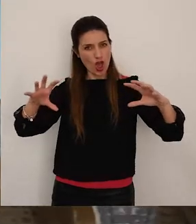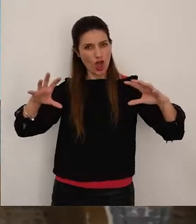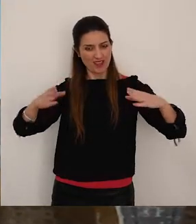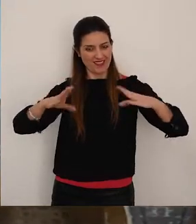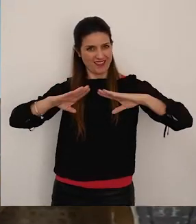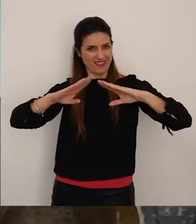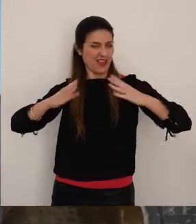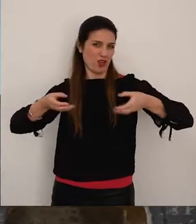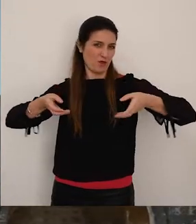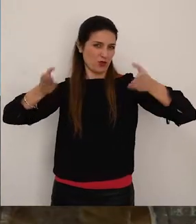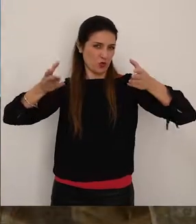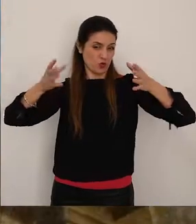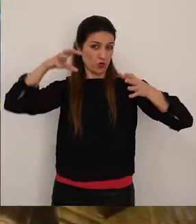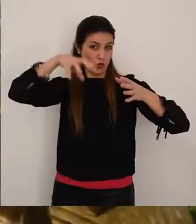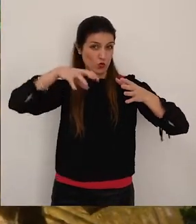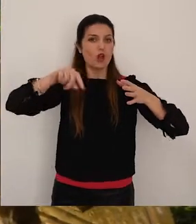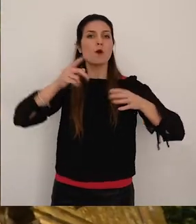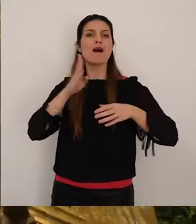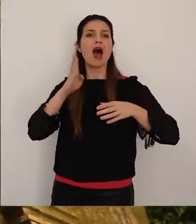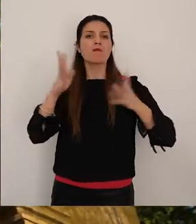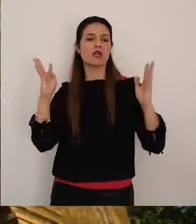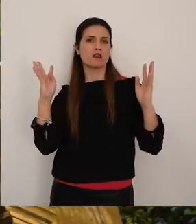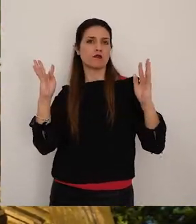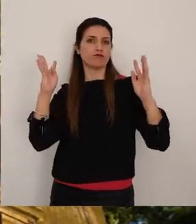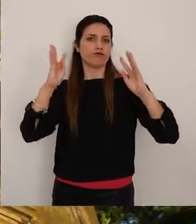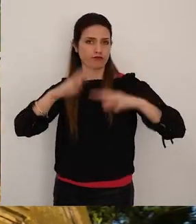dai barbari nel X secolo.